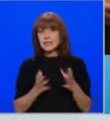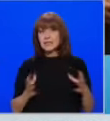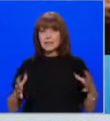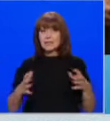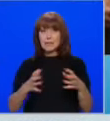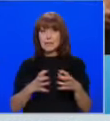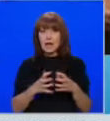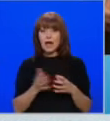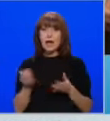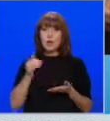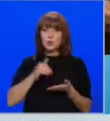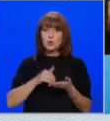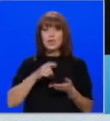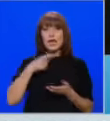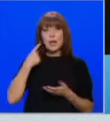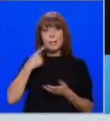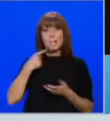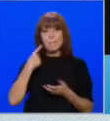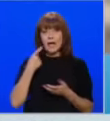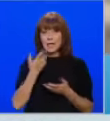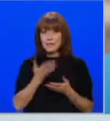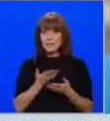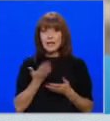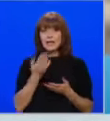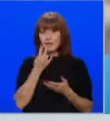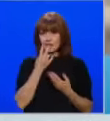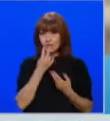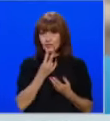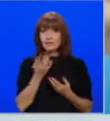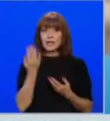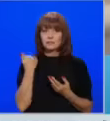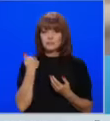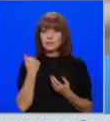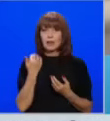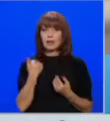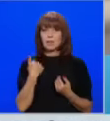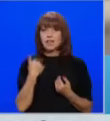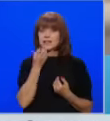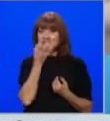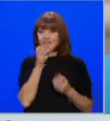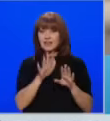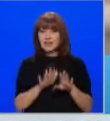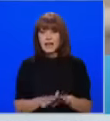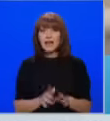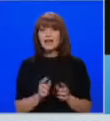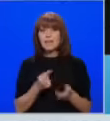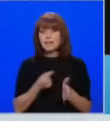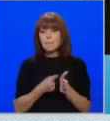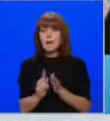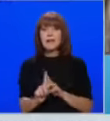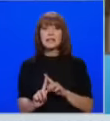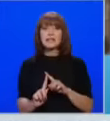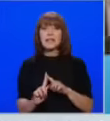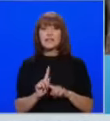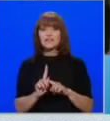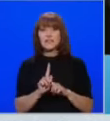Тук дойде и майката на Филип. Зад мен може да видите оставените цветя и запалените свещи в